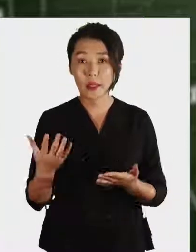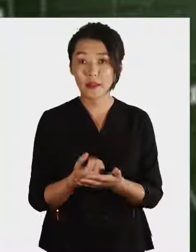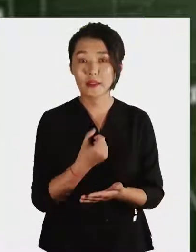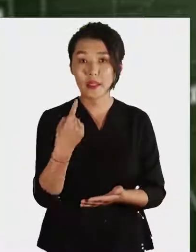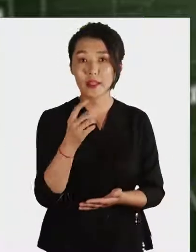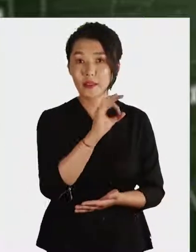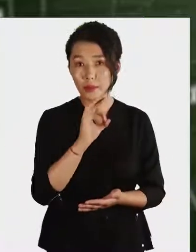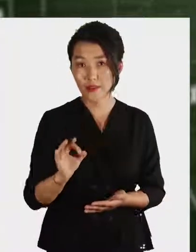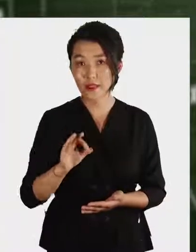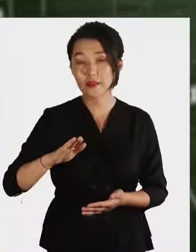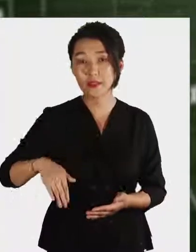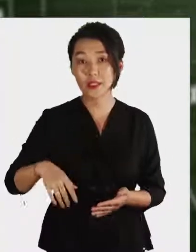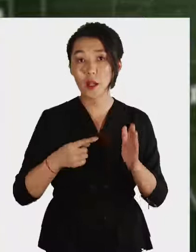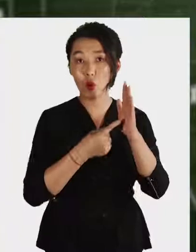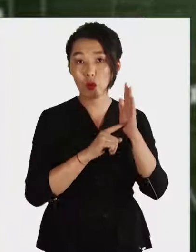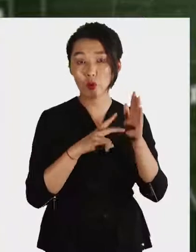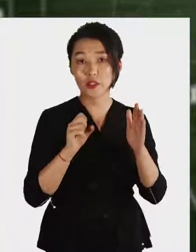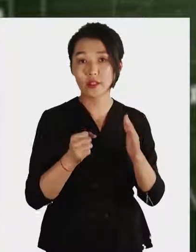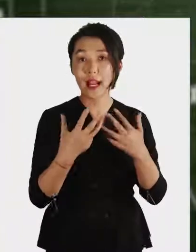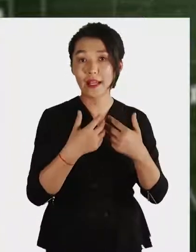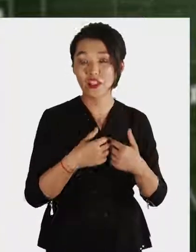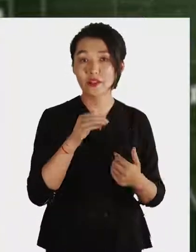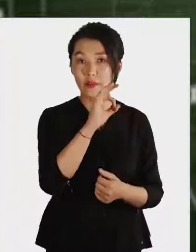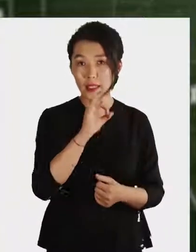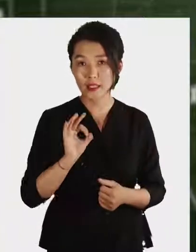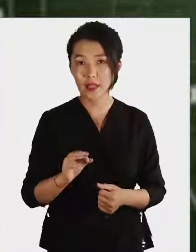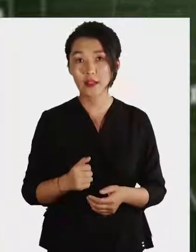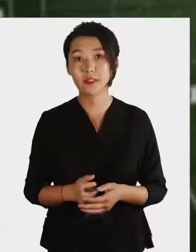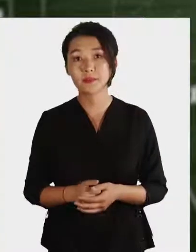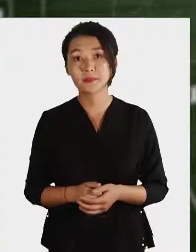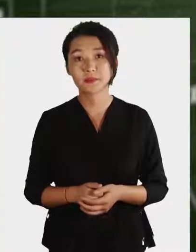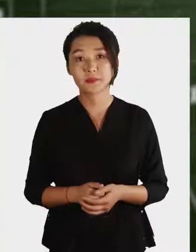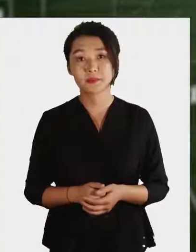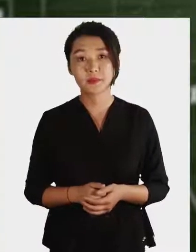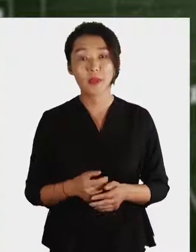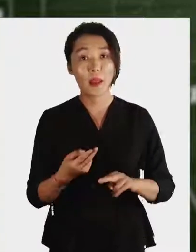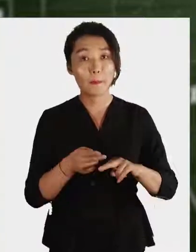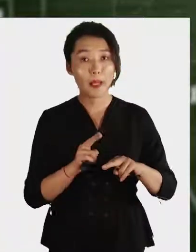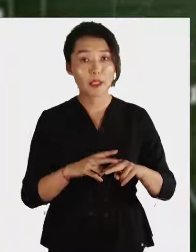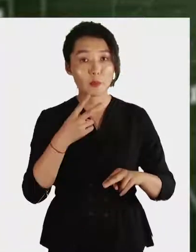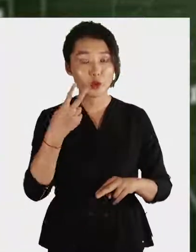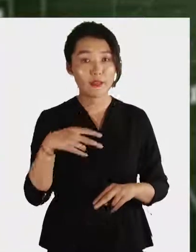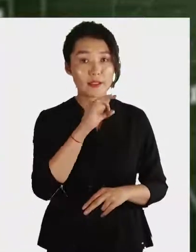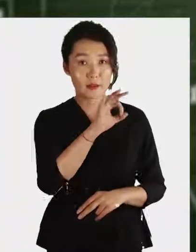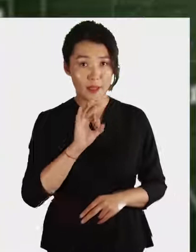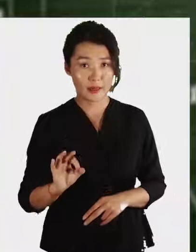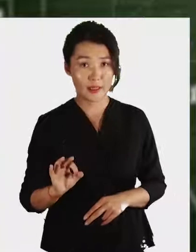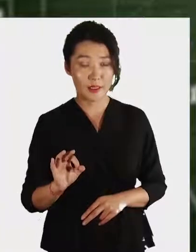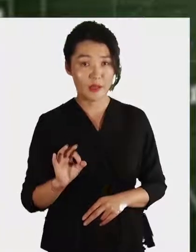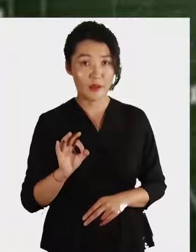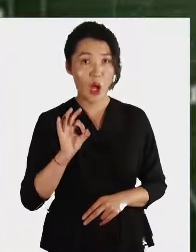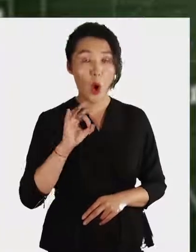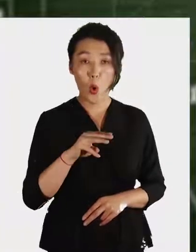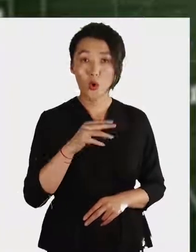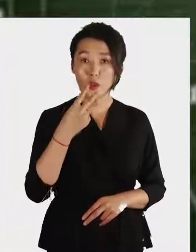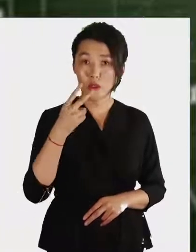1%, затем умножить на количество процентов. Поэтому 20% от 200